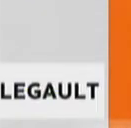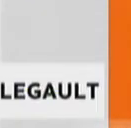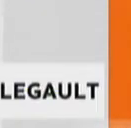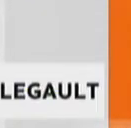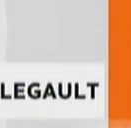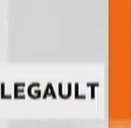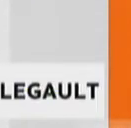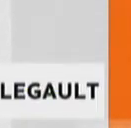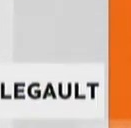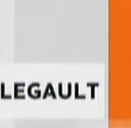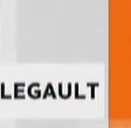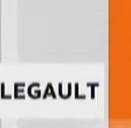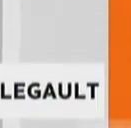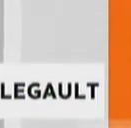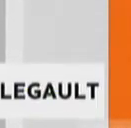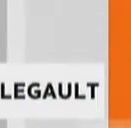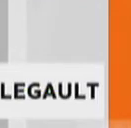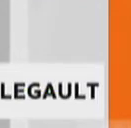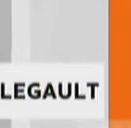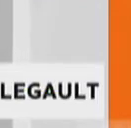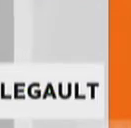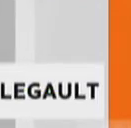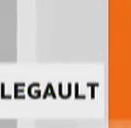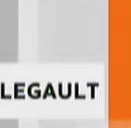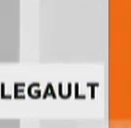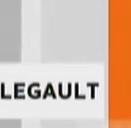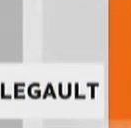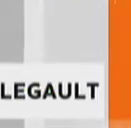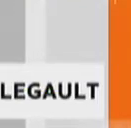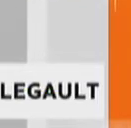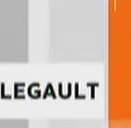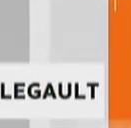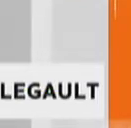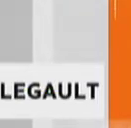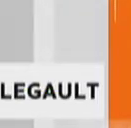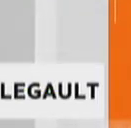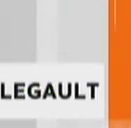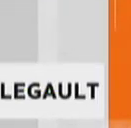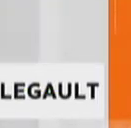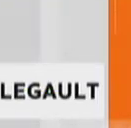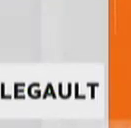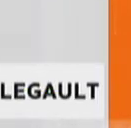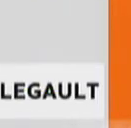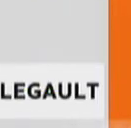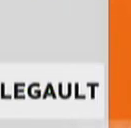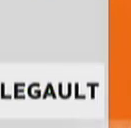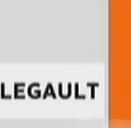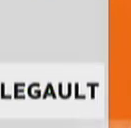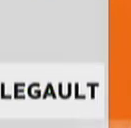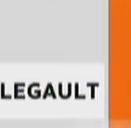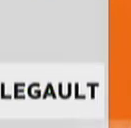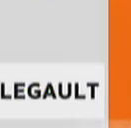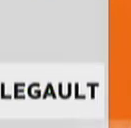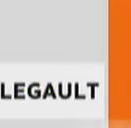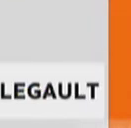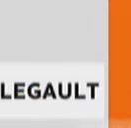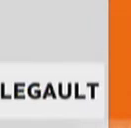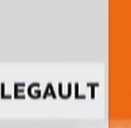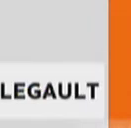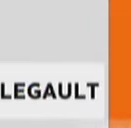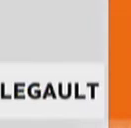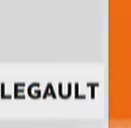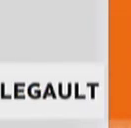Robert et M. Lacombe, ministre de l'Éducation, ministre de la Famille, ce sera à 15h30 pour donner les détails du plan de déconfinement des écoles. Mais évidemment que M.